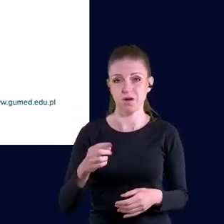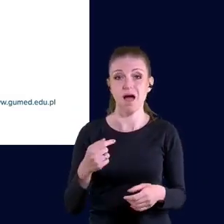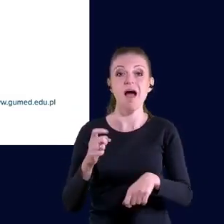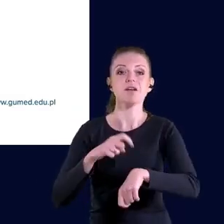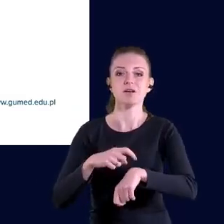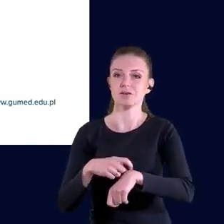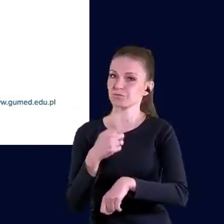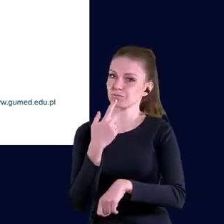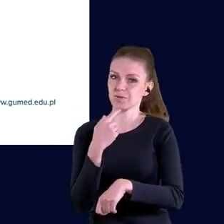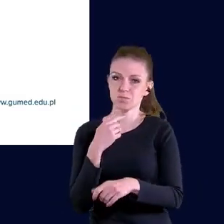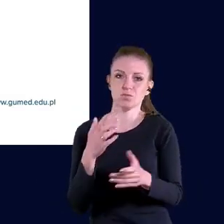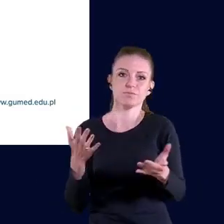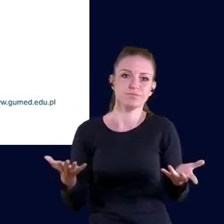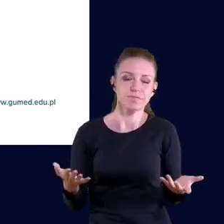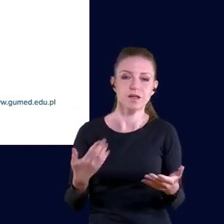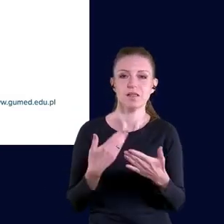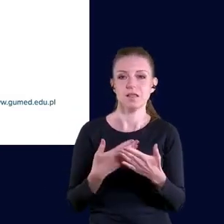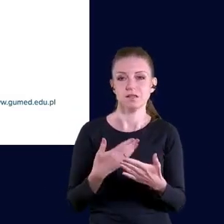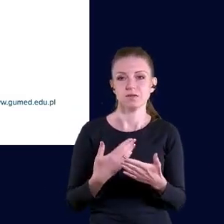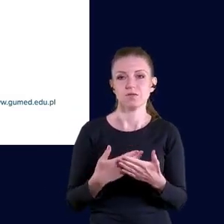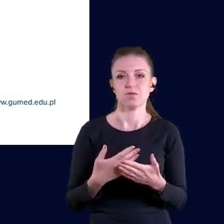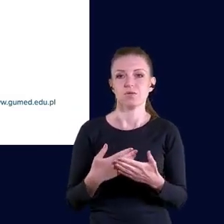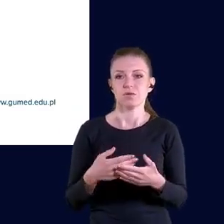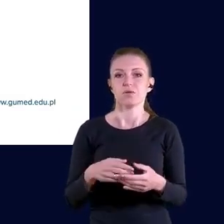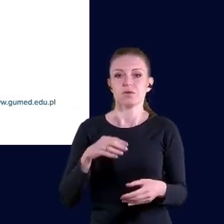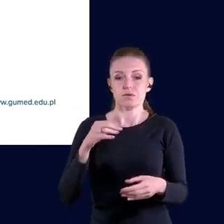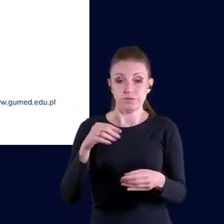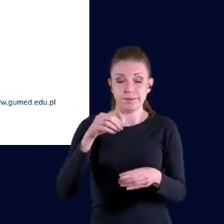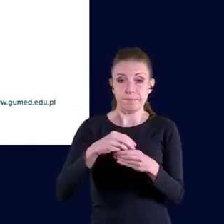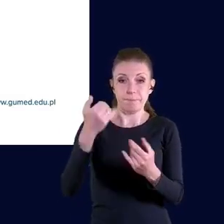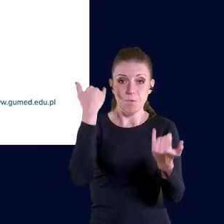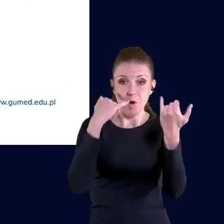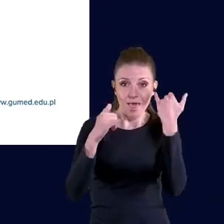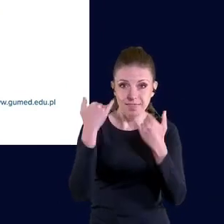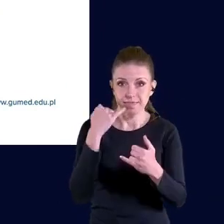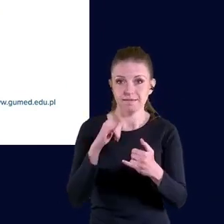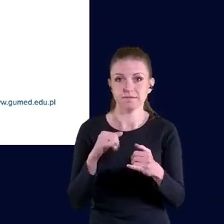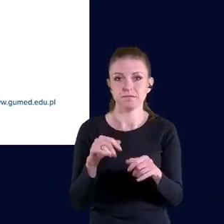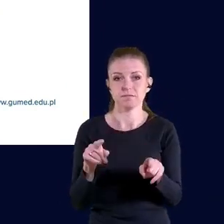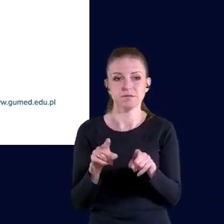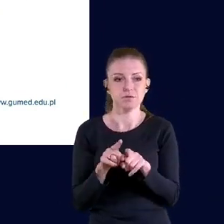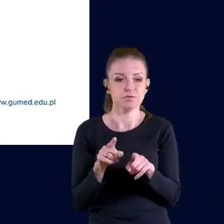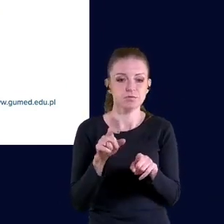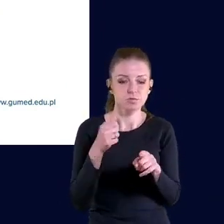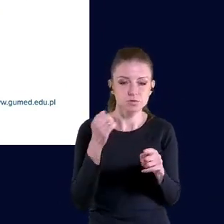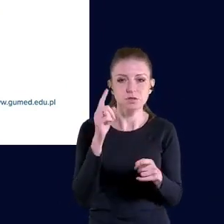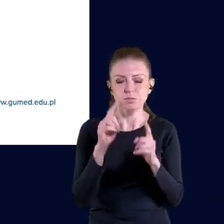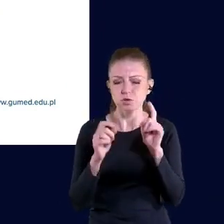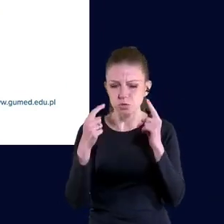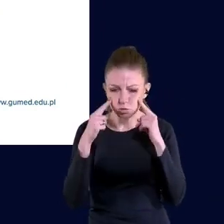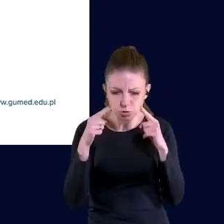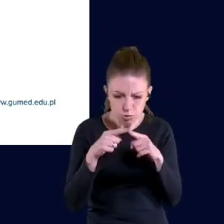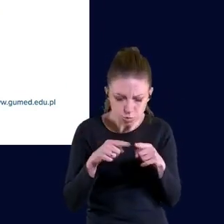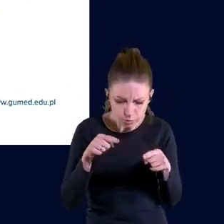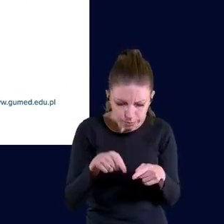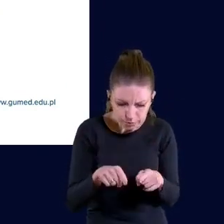czas a w dodatku jeszcze biorąc pod uwagę dużą liczbę błędów oraz pojedyncze nad tym czasie